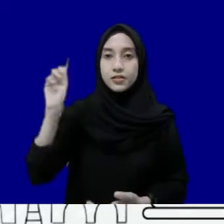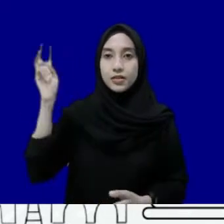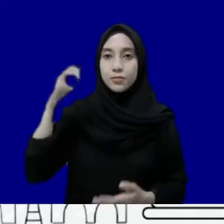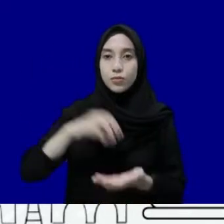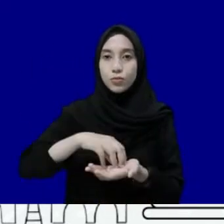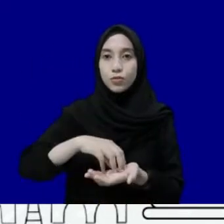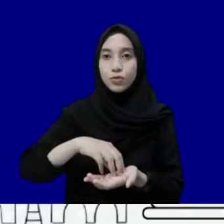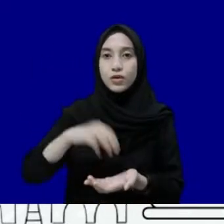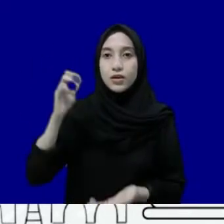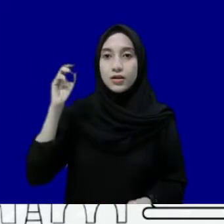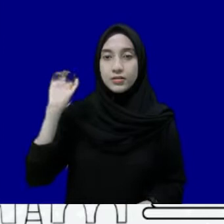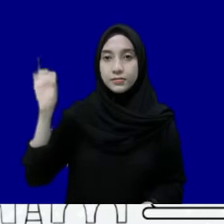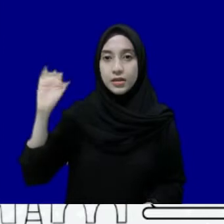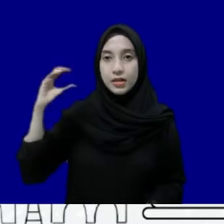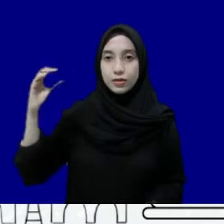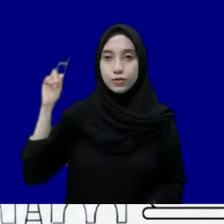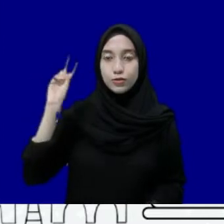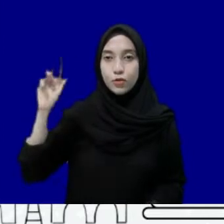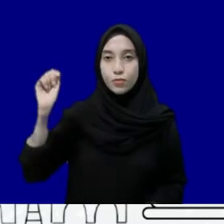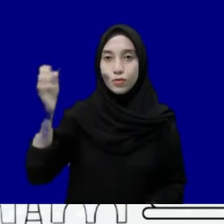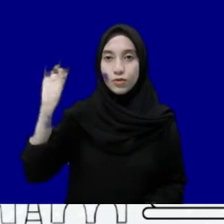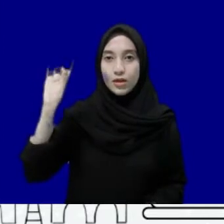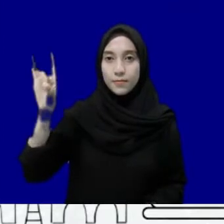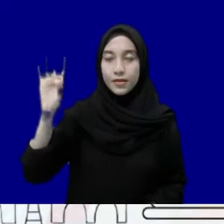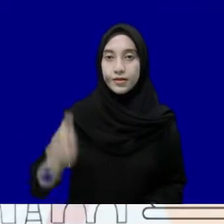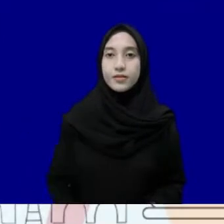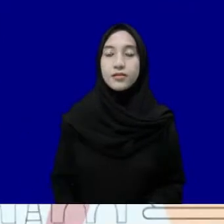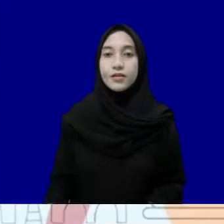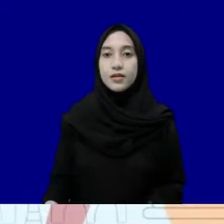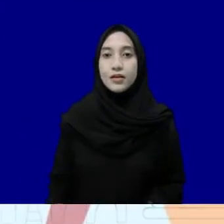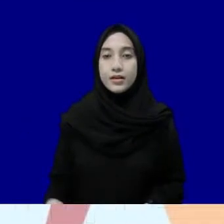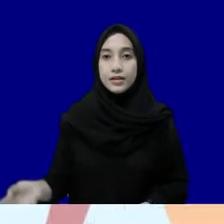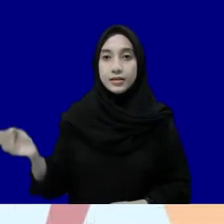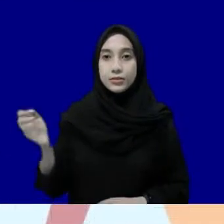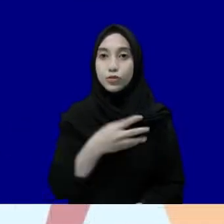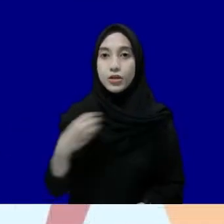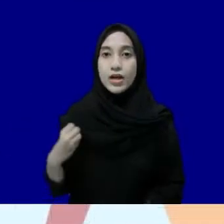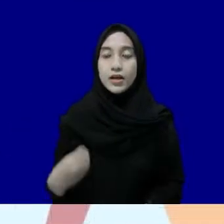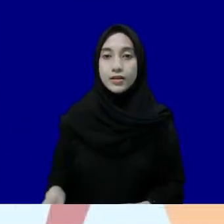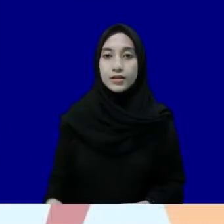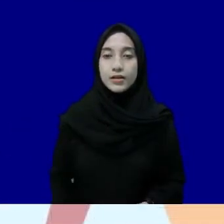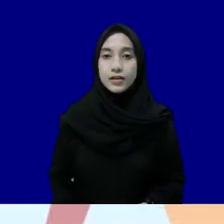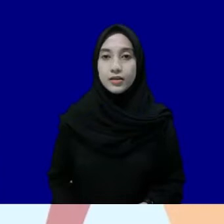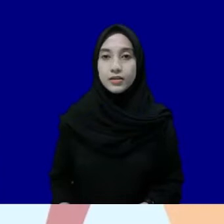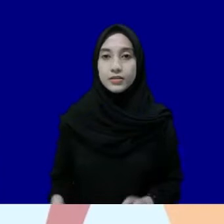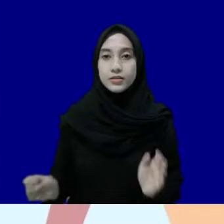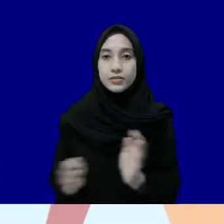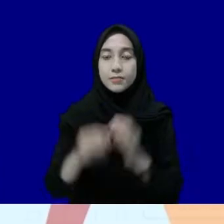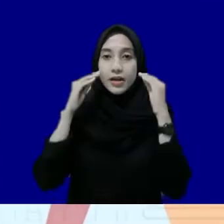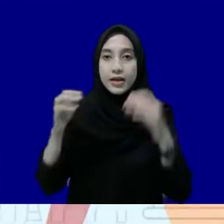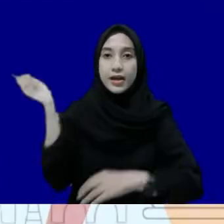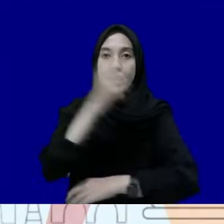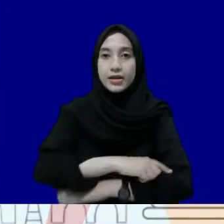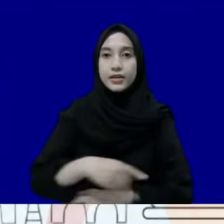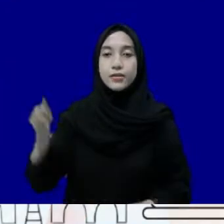Oktober 1928. Sekaligus pada tanggal tersebut diputuskannya sebagai Hari Sumpah Pemuda yang masih kita peringati sampai